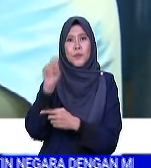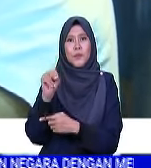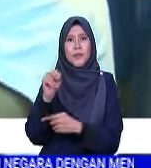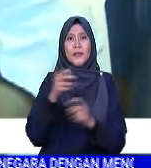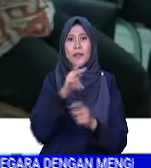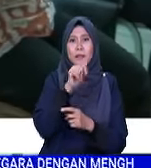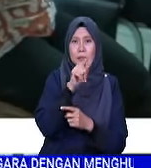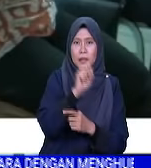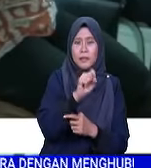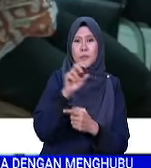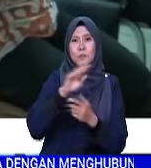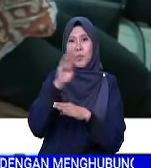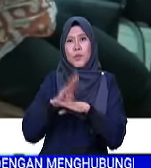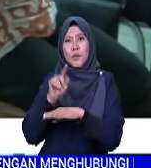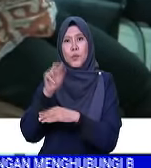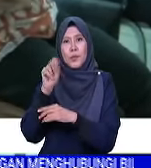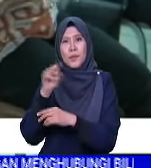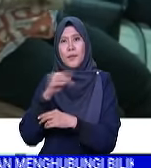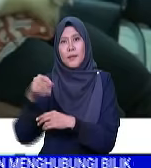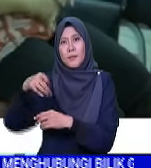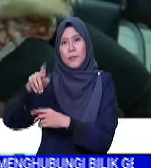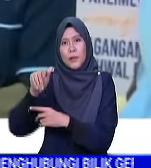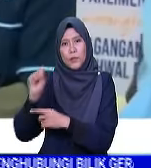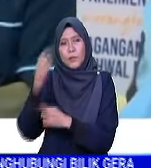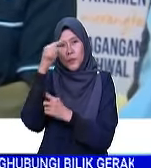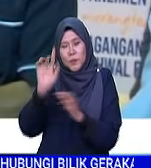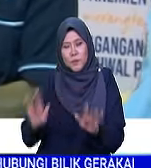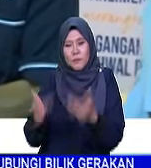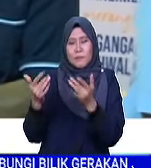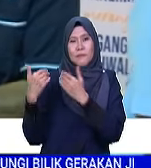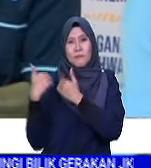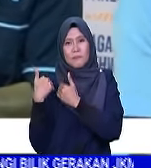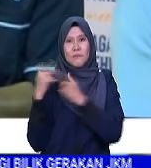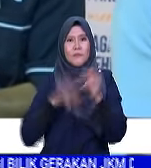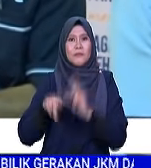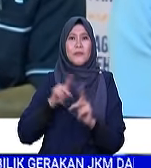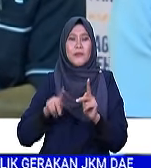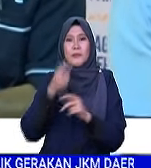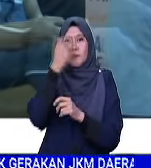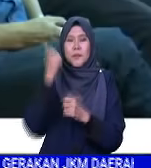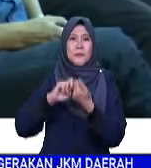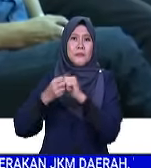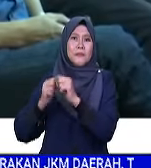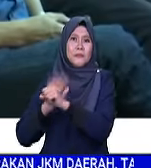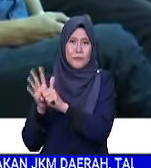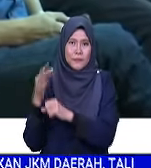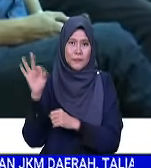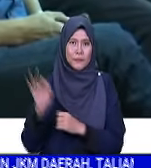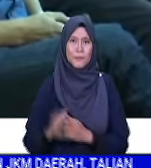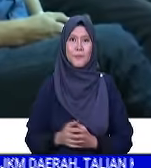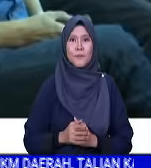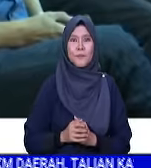iaitu Katibas, Bukit Goram dan Pelagos bagi meringankan beban penduduk yang terjejas akibat pandemik